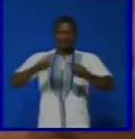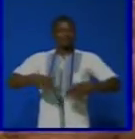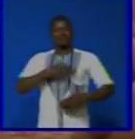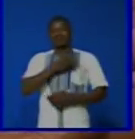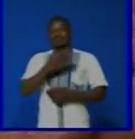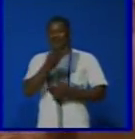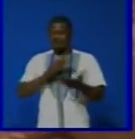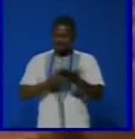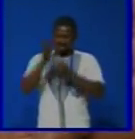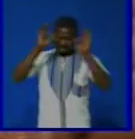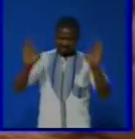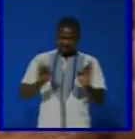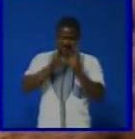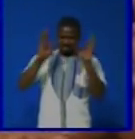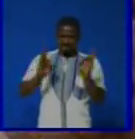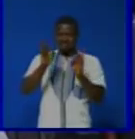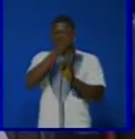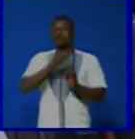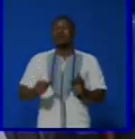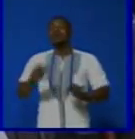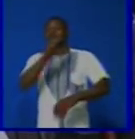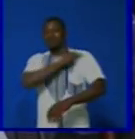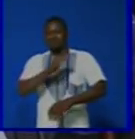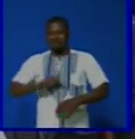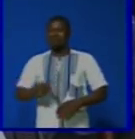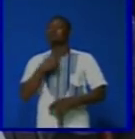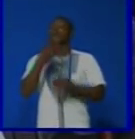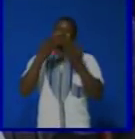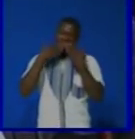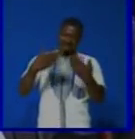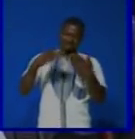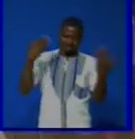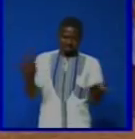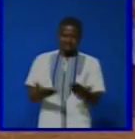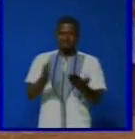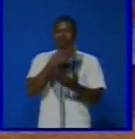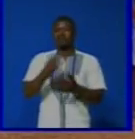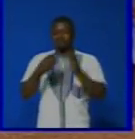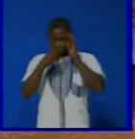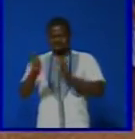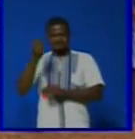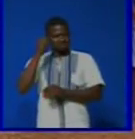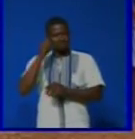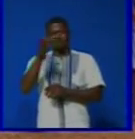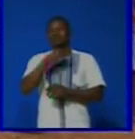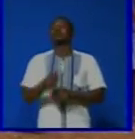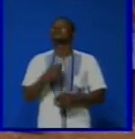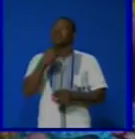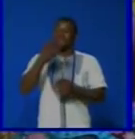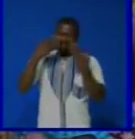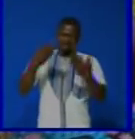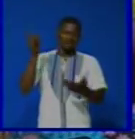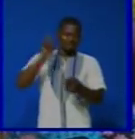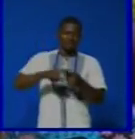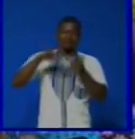cérémonie dénommée le Napoussum qui a lieu ici à Tikaré, ils témoignent leur reconnaissance à Dieu, aux man et aux